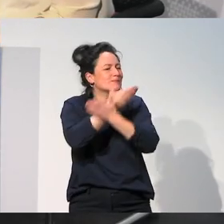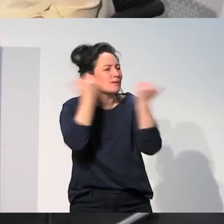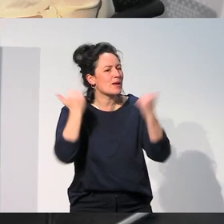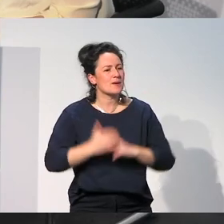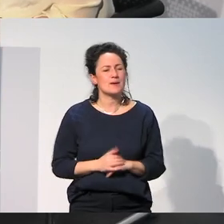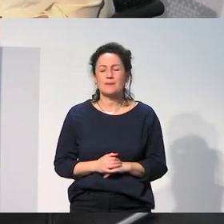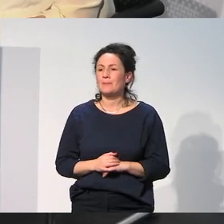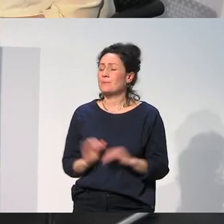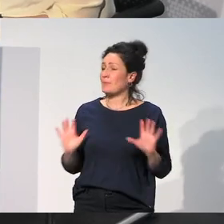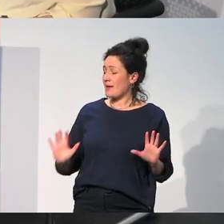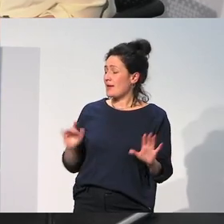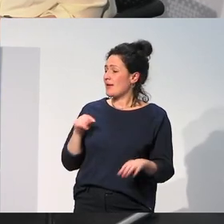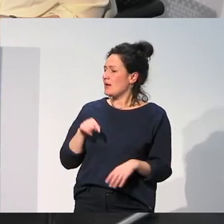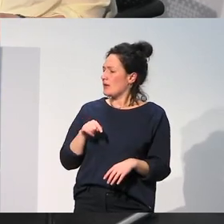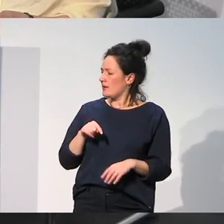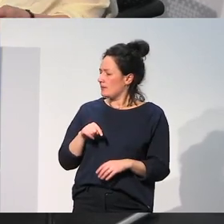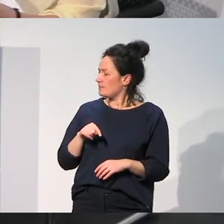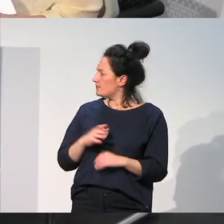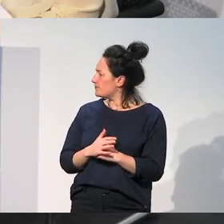c'est...